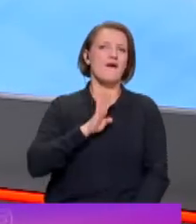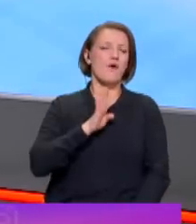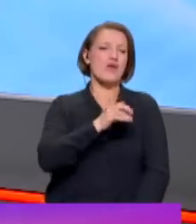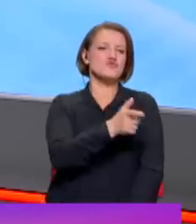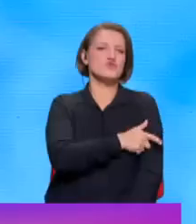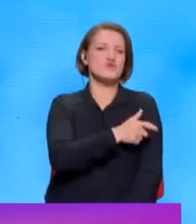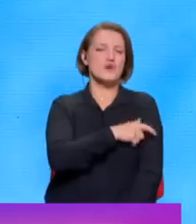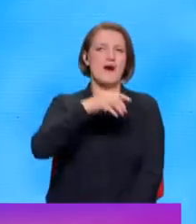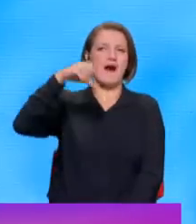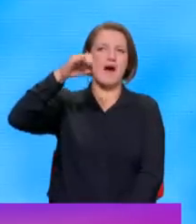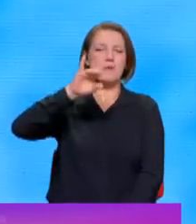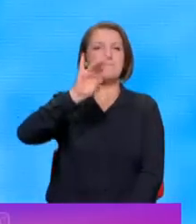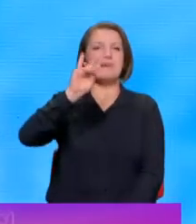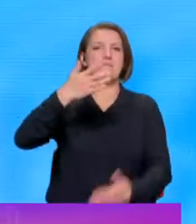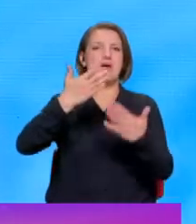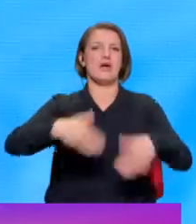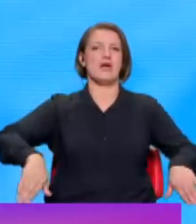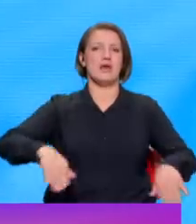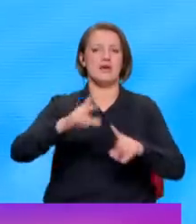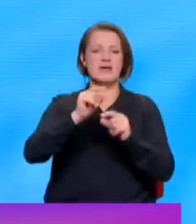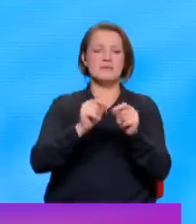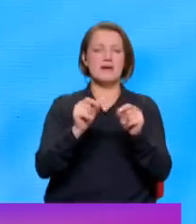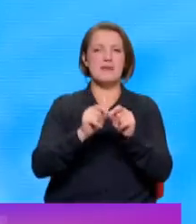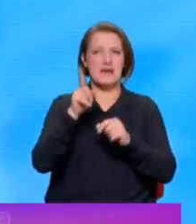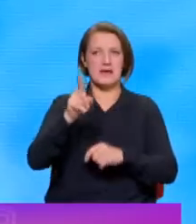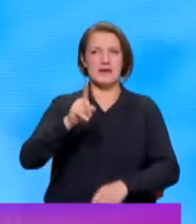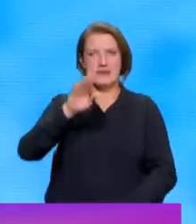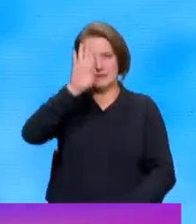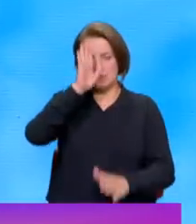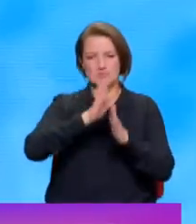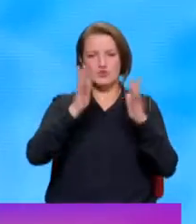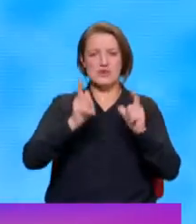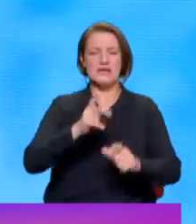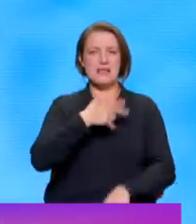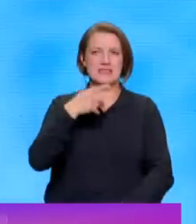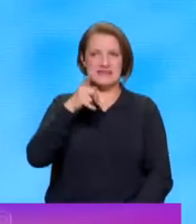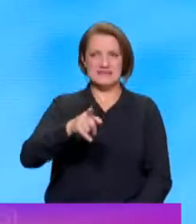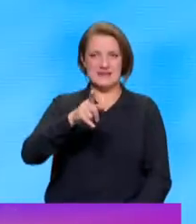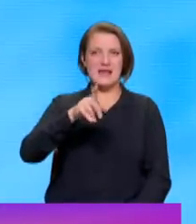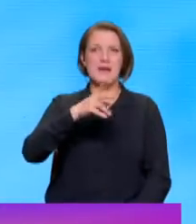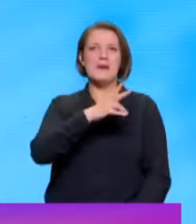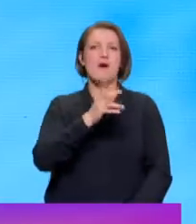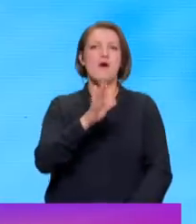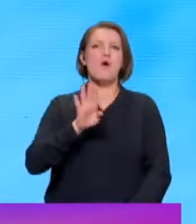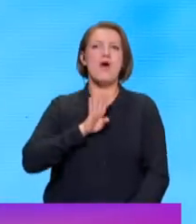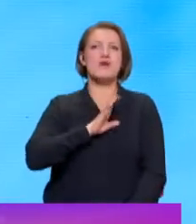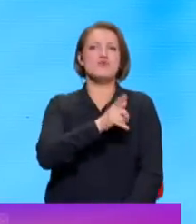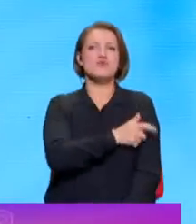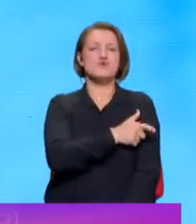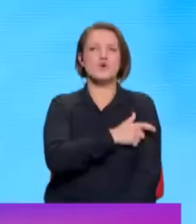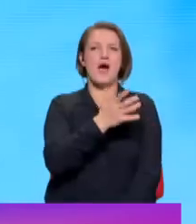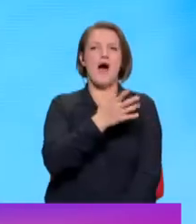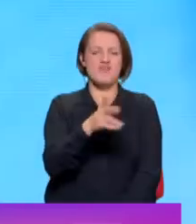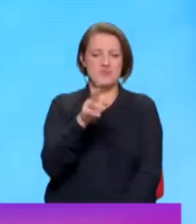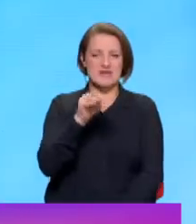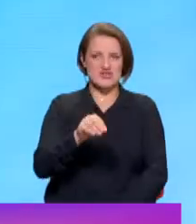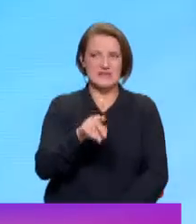Yurduna AKP MHP engeli İBB öğrenci yurdu açmak için AKP döneminde gerici derneklere verilen binaları geri